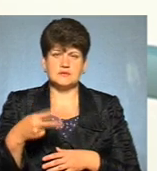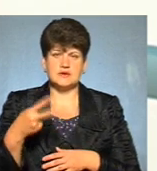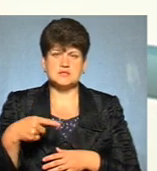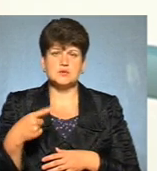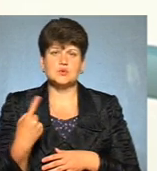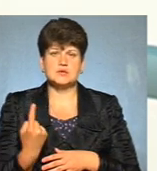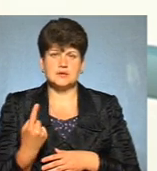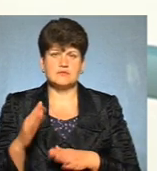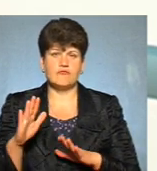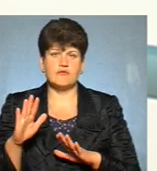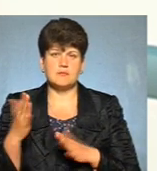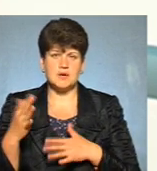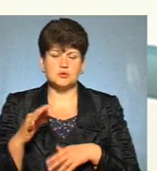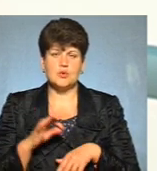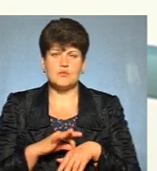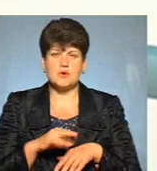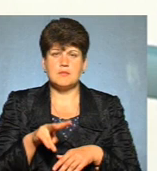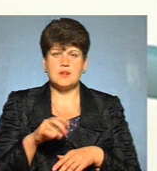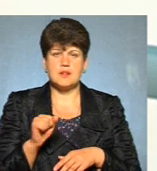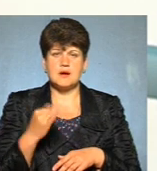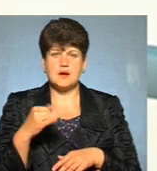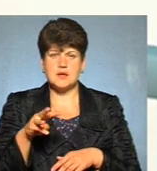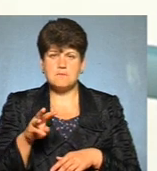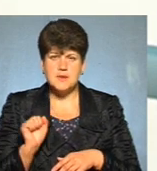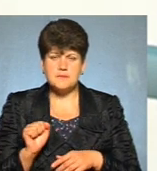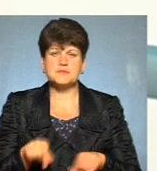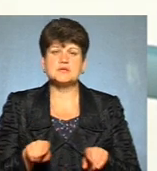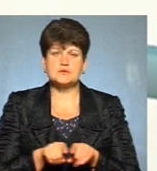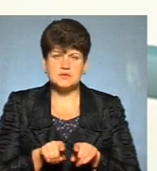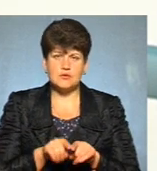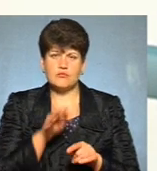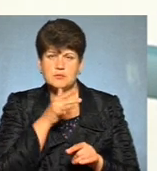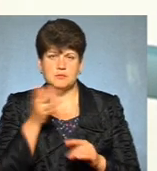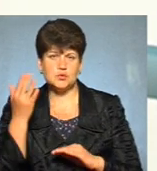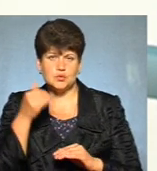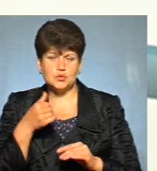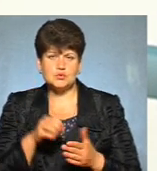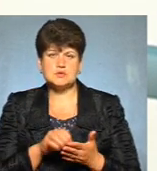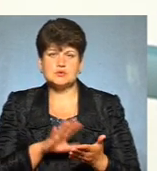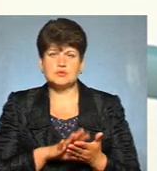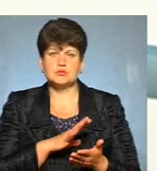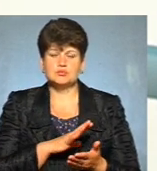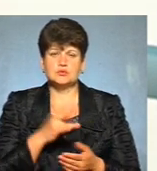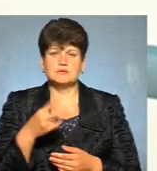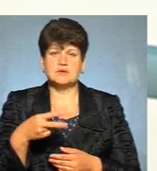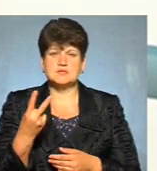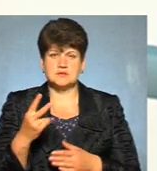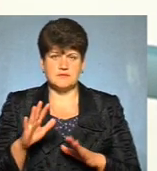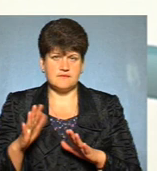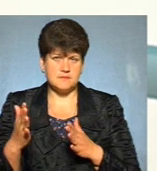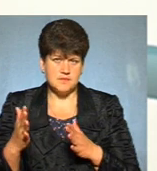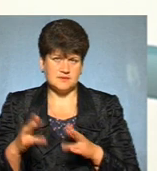21 випадок хвороби Лайма. За такий же період в минулому році зареєстрували 22 випадки.